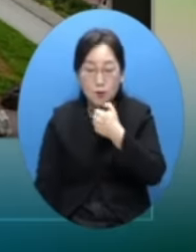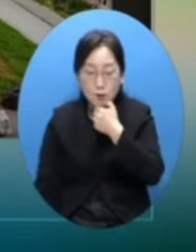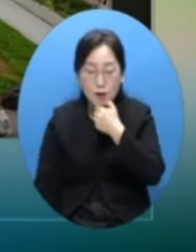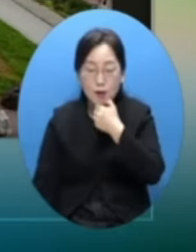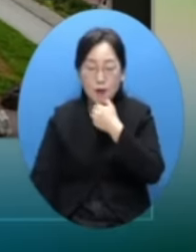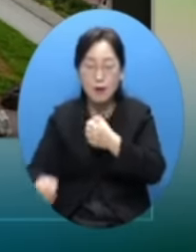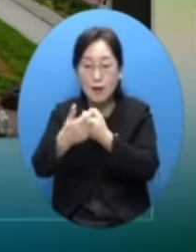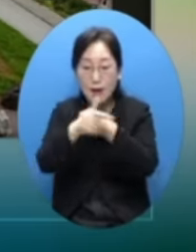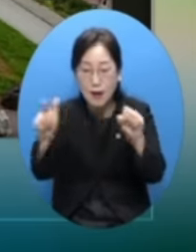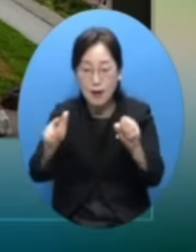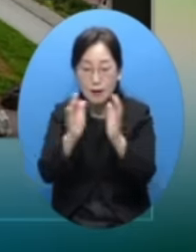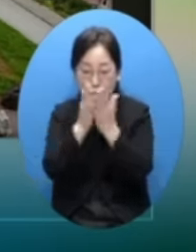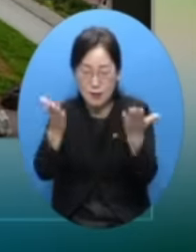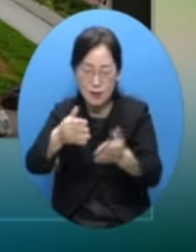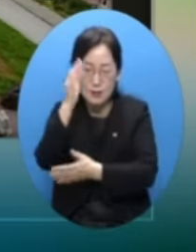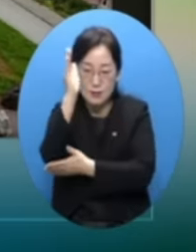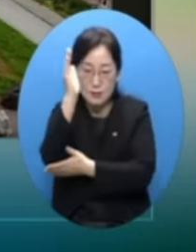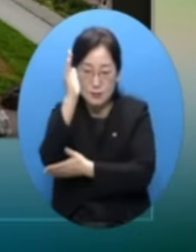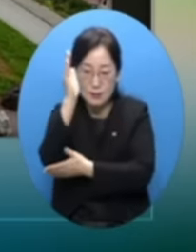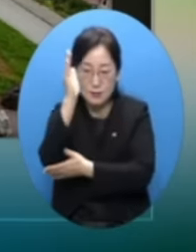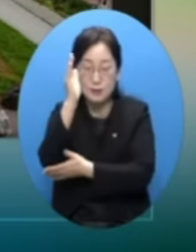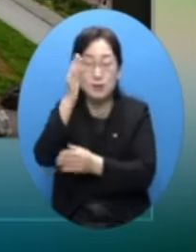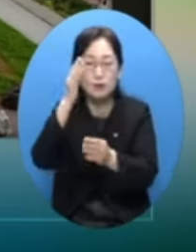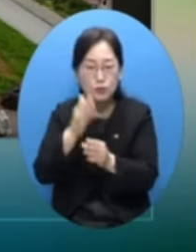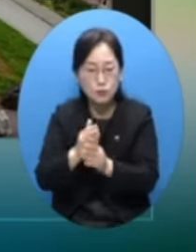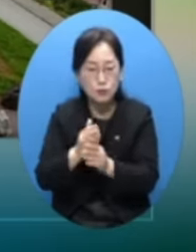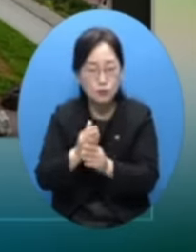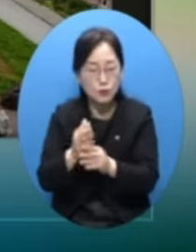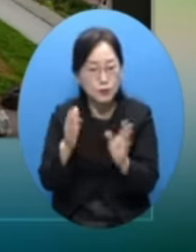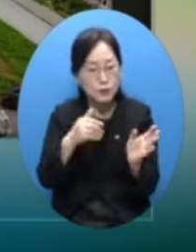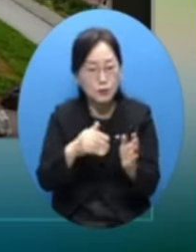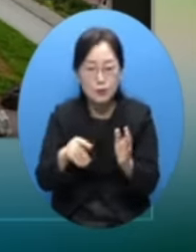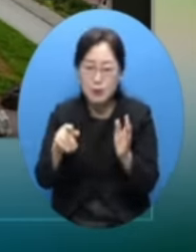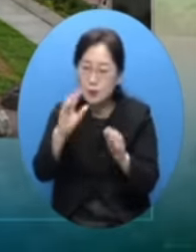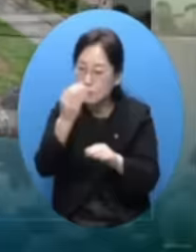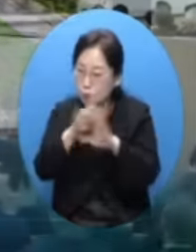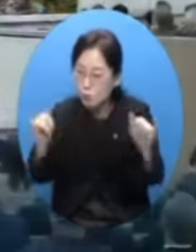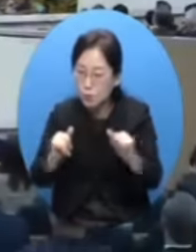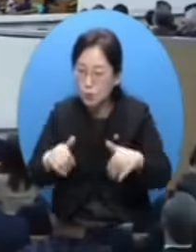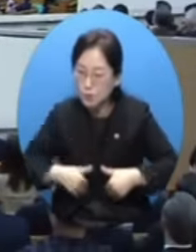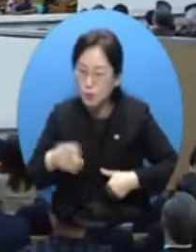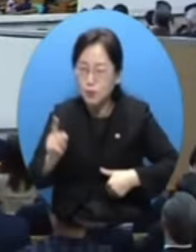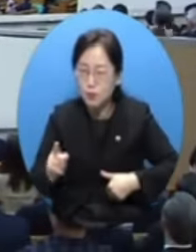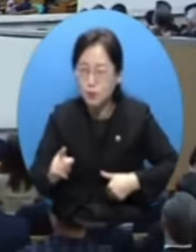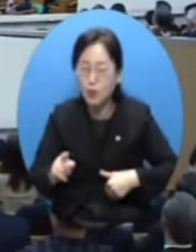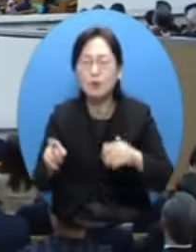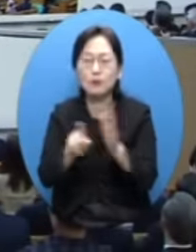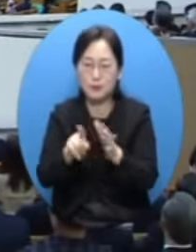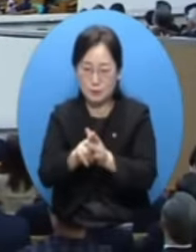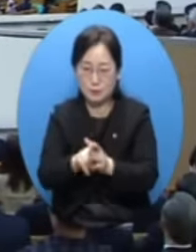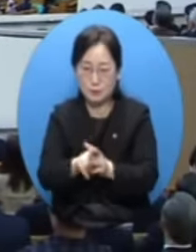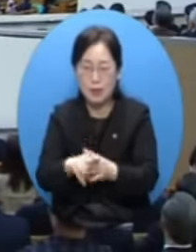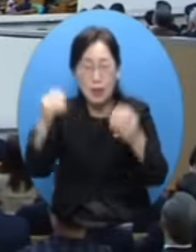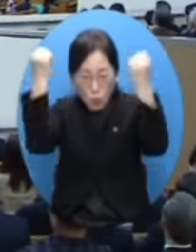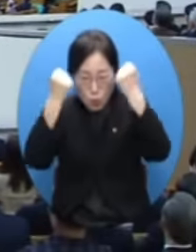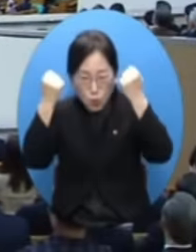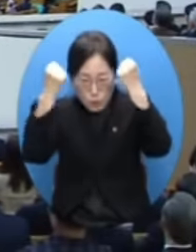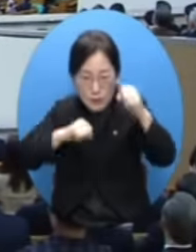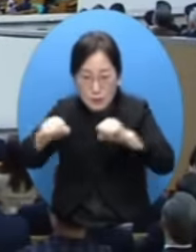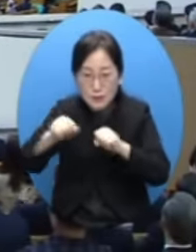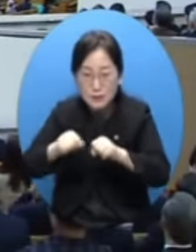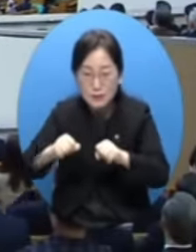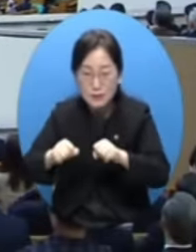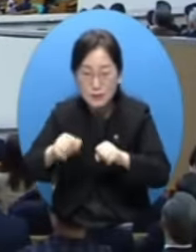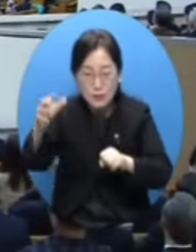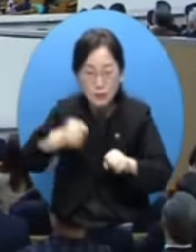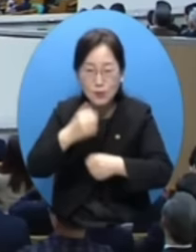강의하는 동안에 성도들에게 필요한 것이 믿음이지 어떤 이런 고행을 통해서 그것이 하나님의